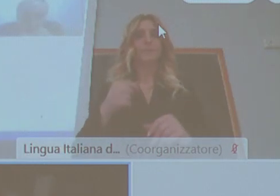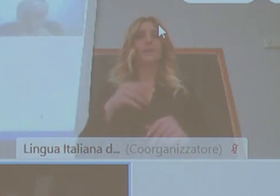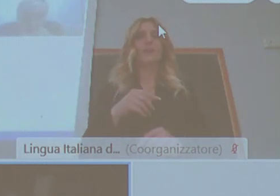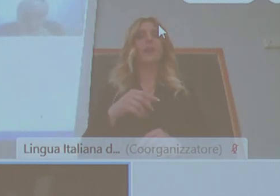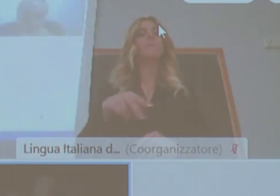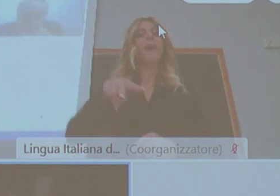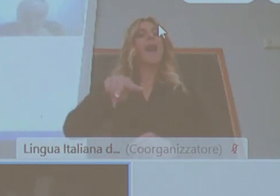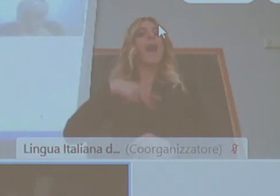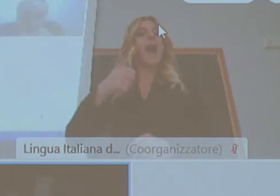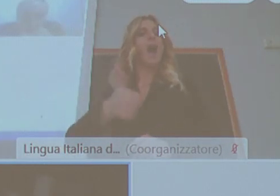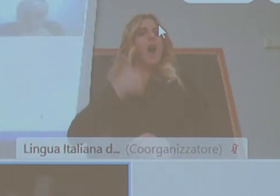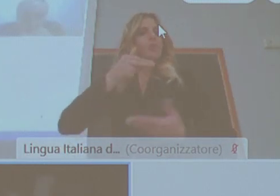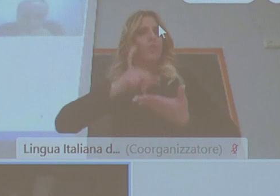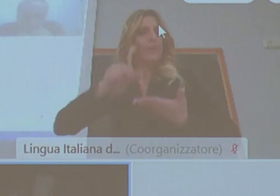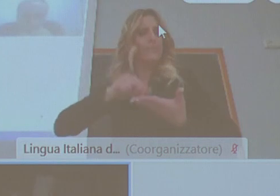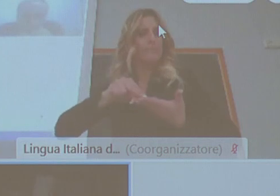sull'autoimpiego e